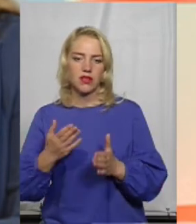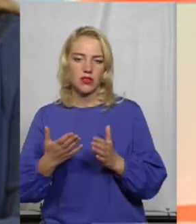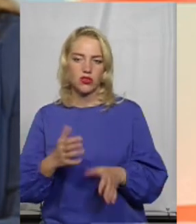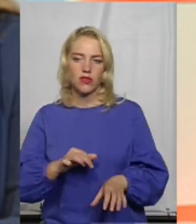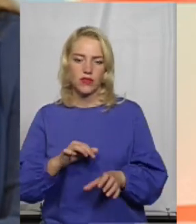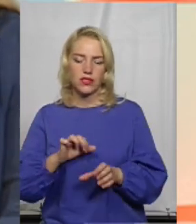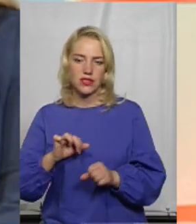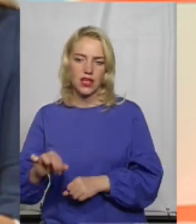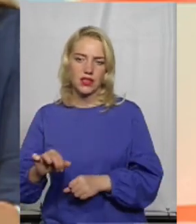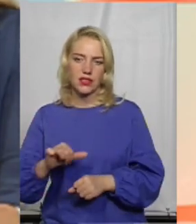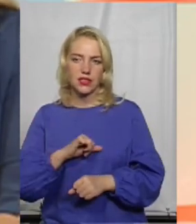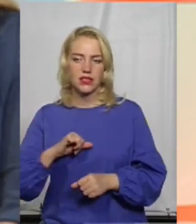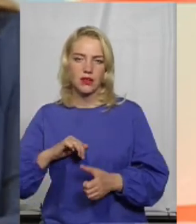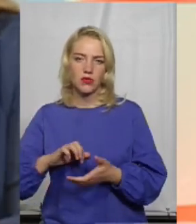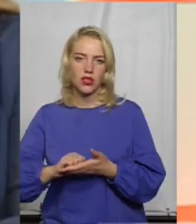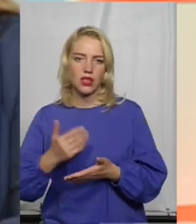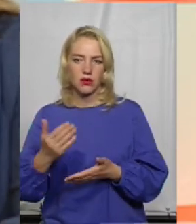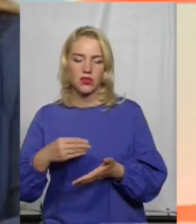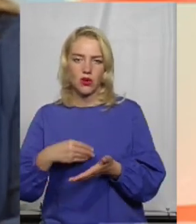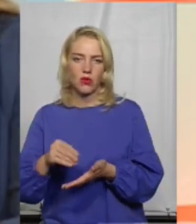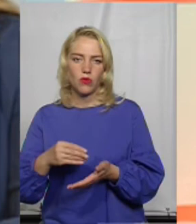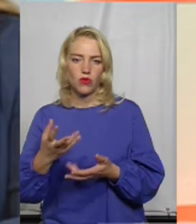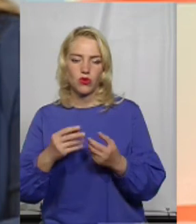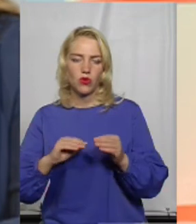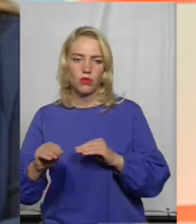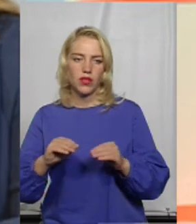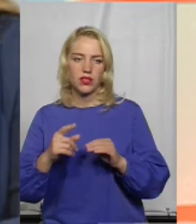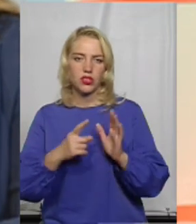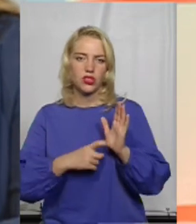по самозайнятості їм закуповується обладнання в розмірі